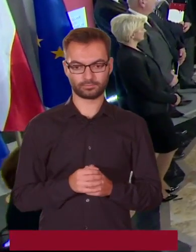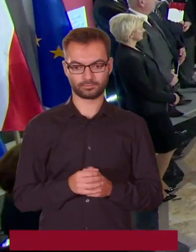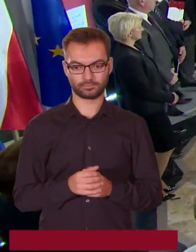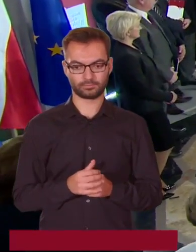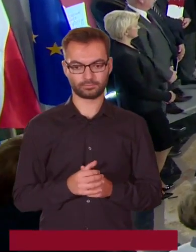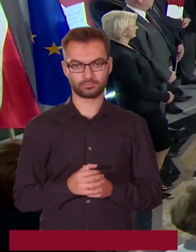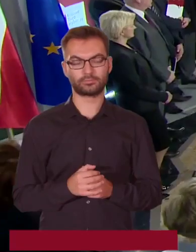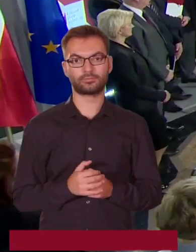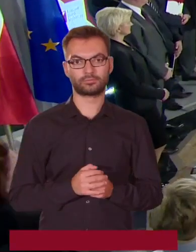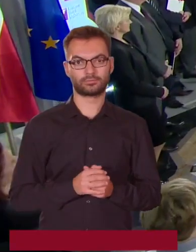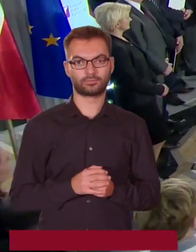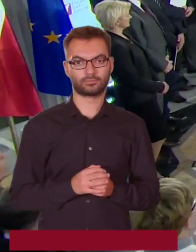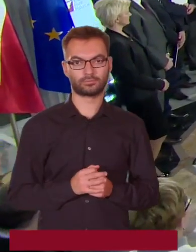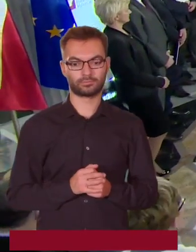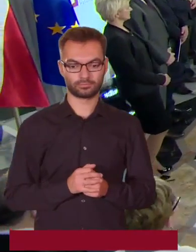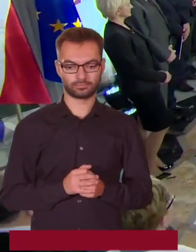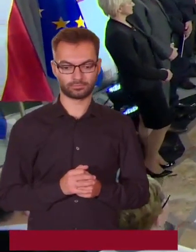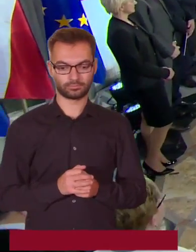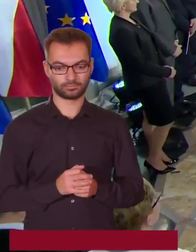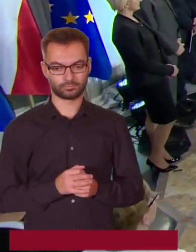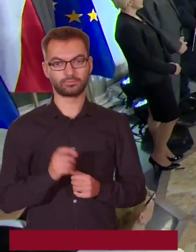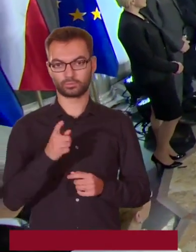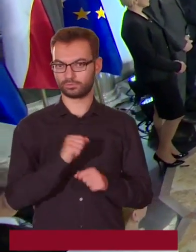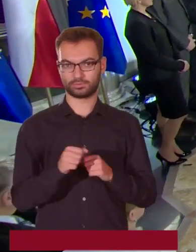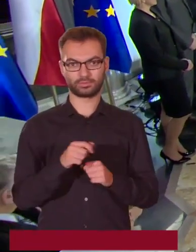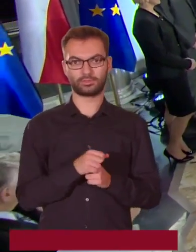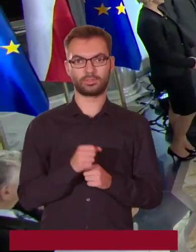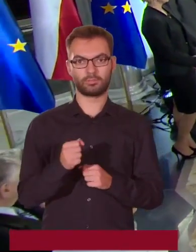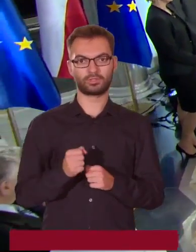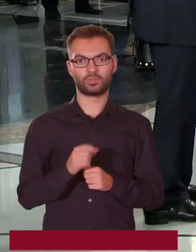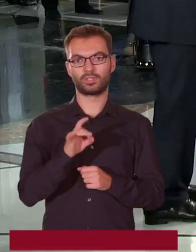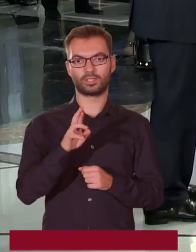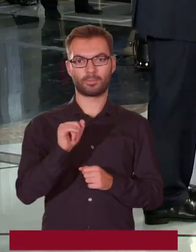Czy jest na sali pan poseł Paweł Grabowski? O, dobrze.